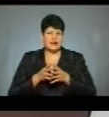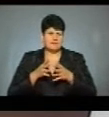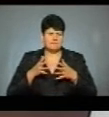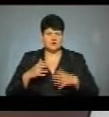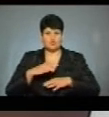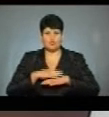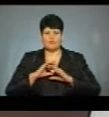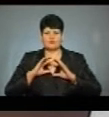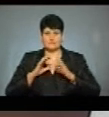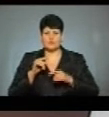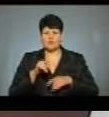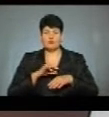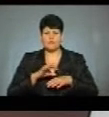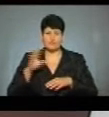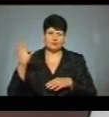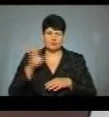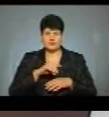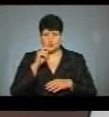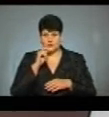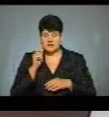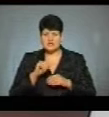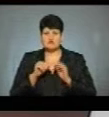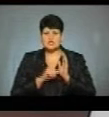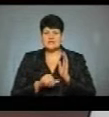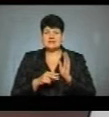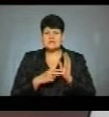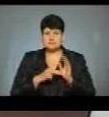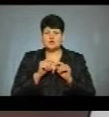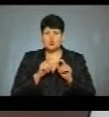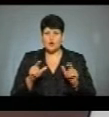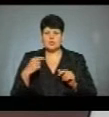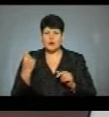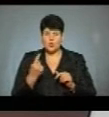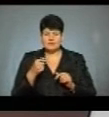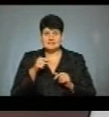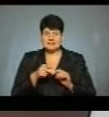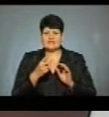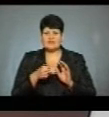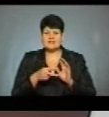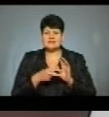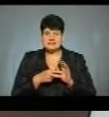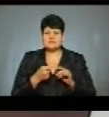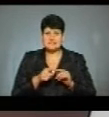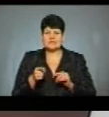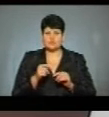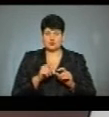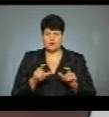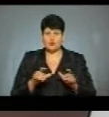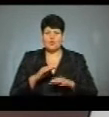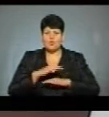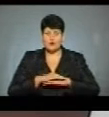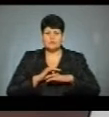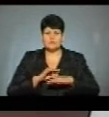уроку в світі. Його проводять по всій Україні, зокрема в 67 школах області, з них 27 – це тернопільські школи. Уроки